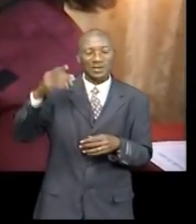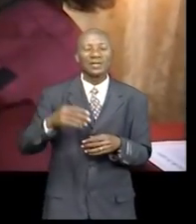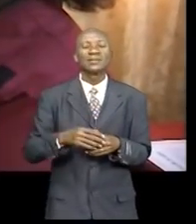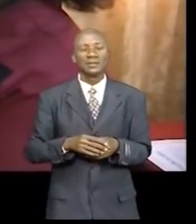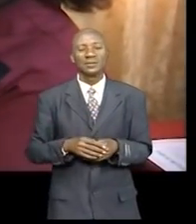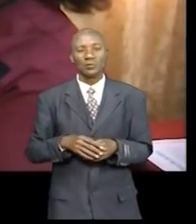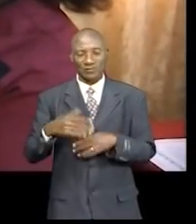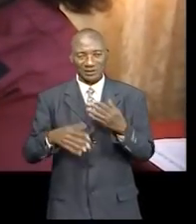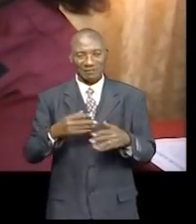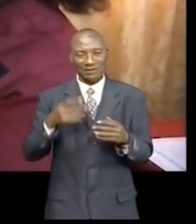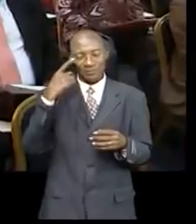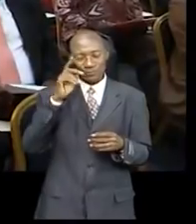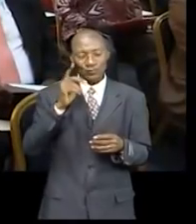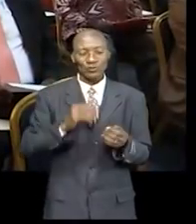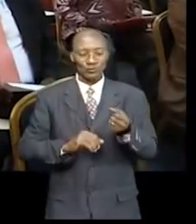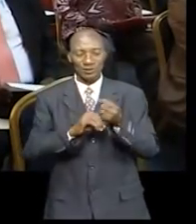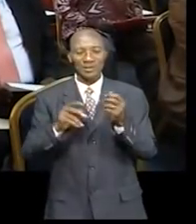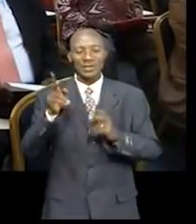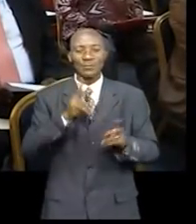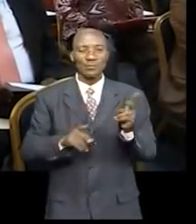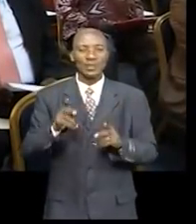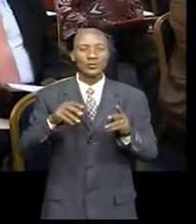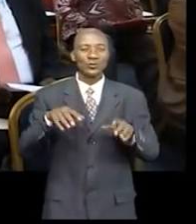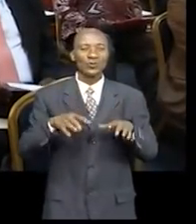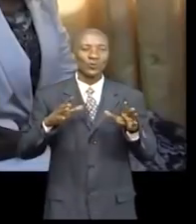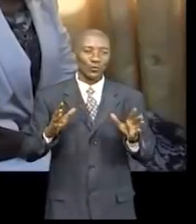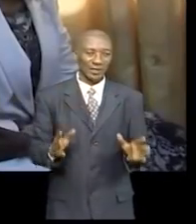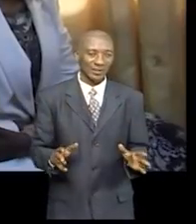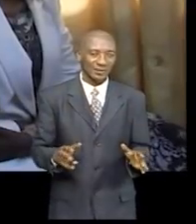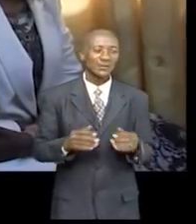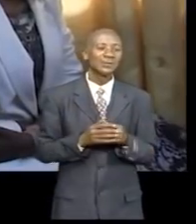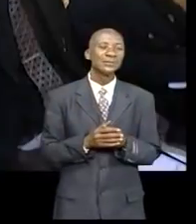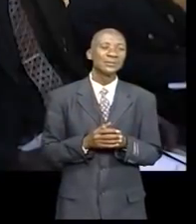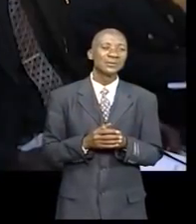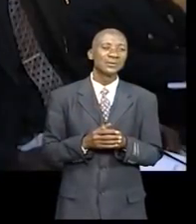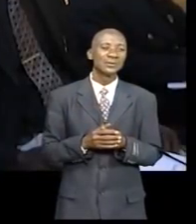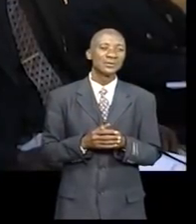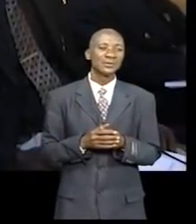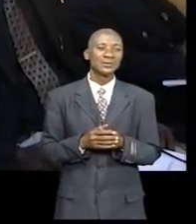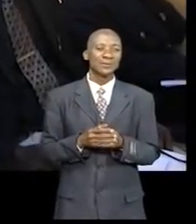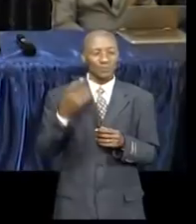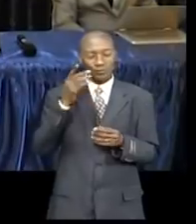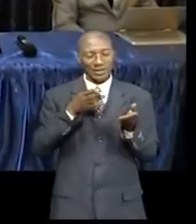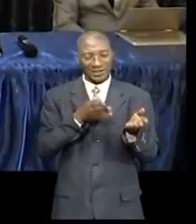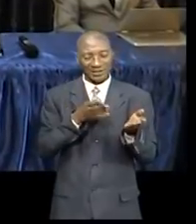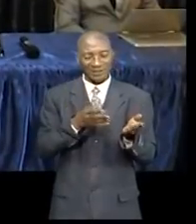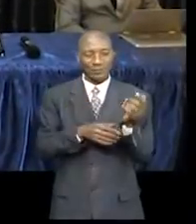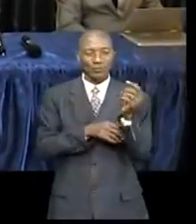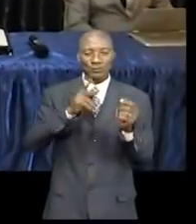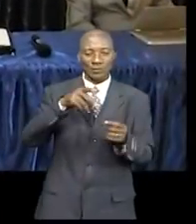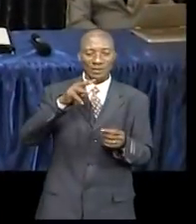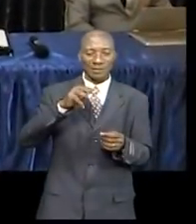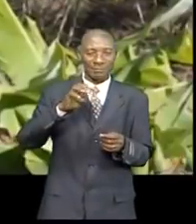les populations congolaises, avec une perspective d'implanter les incubateurs de PME pour faire de